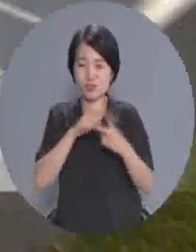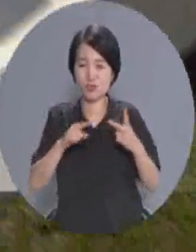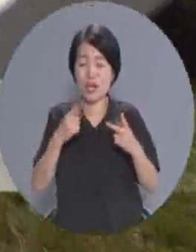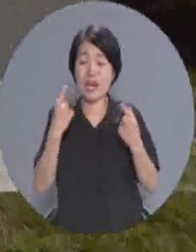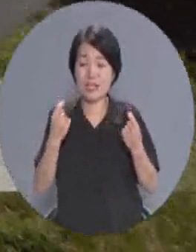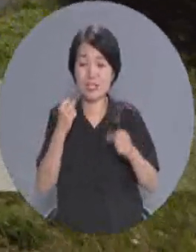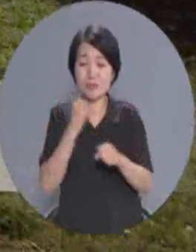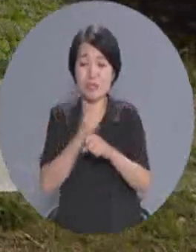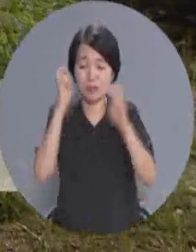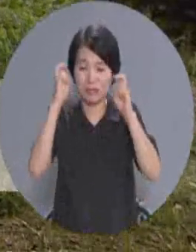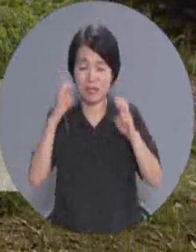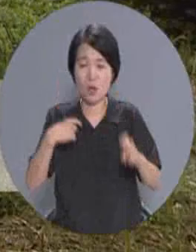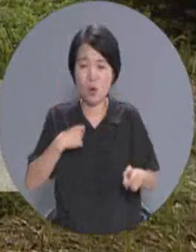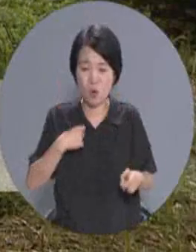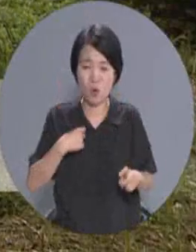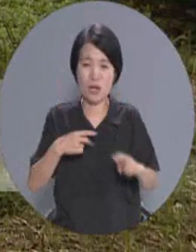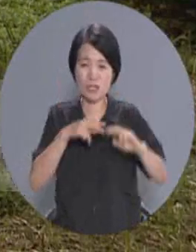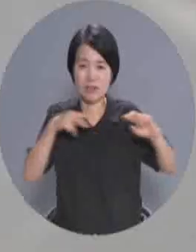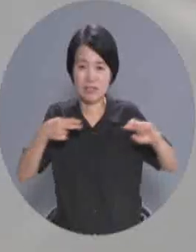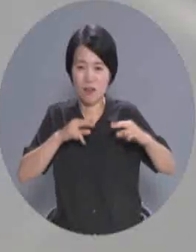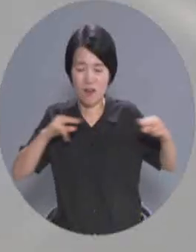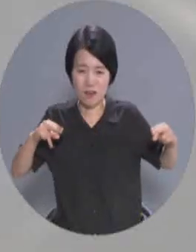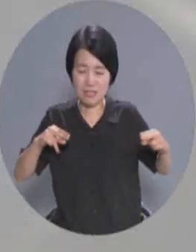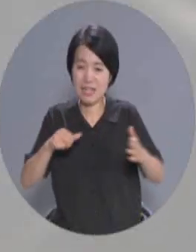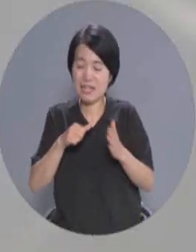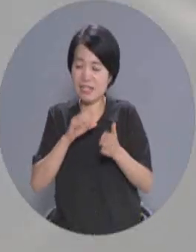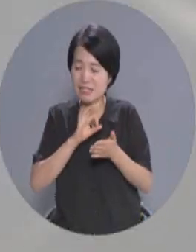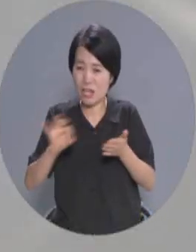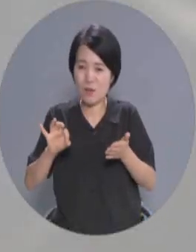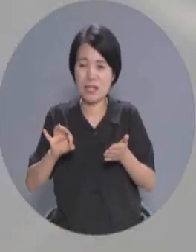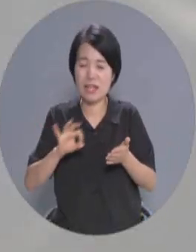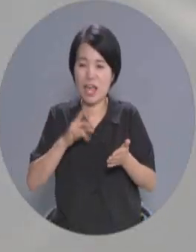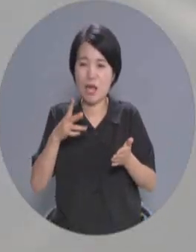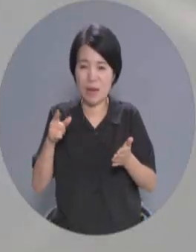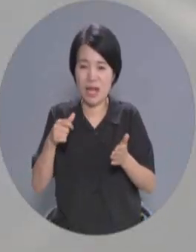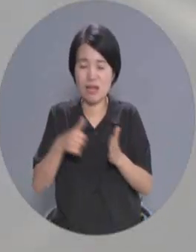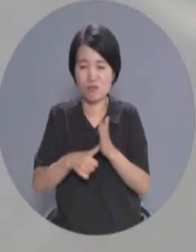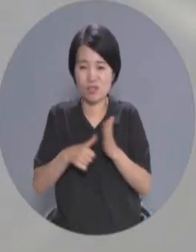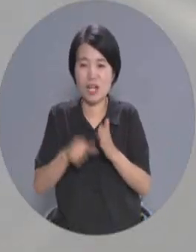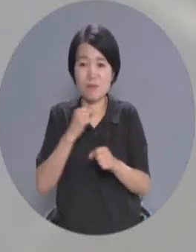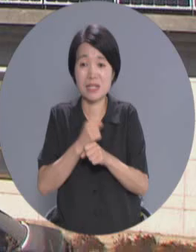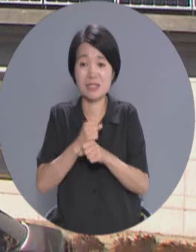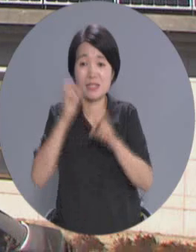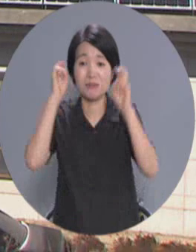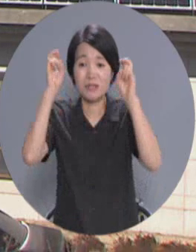합작사로 피복이나 전선 등에 사용되는 에바 소재를 생산하는 업체입니다.